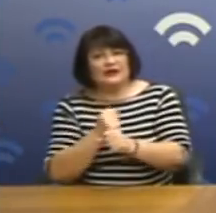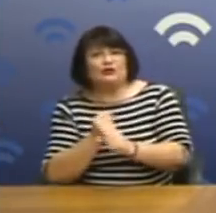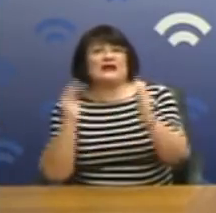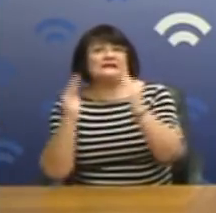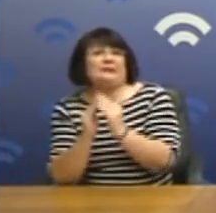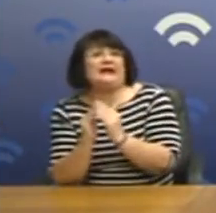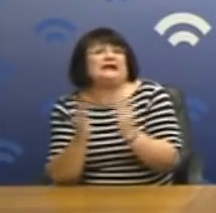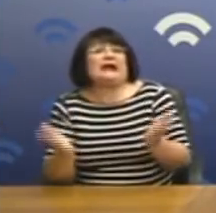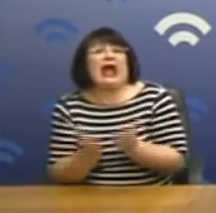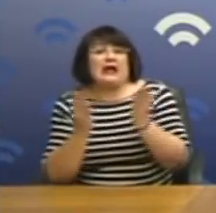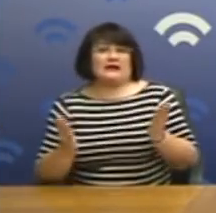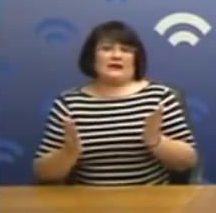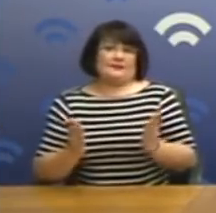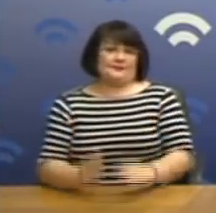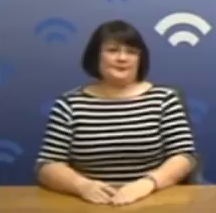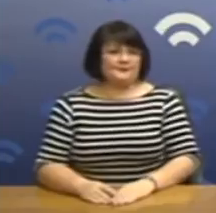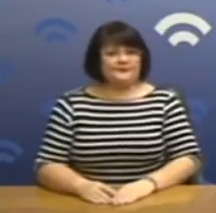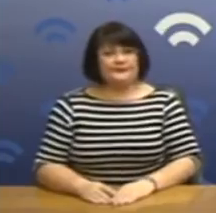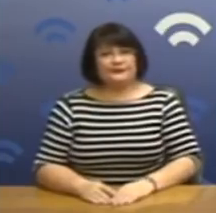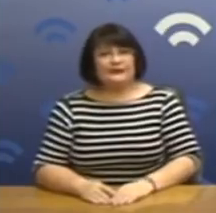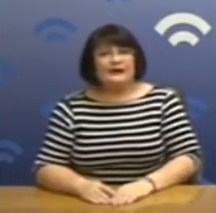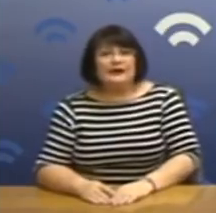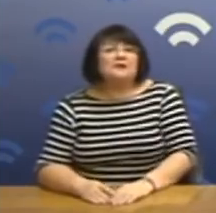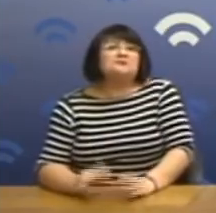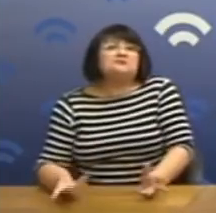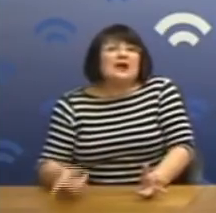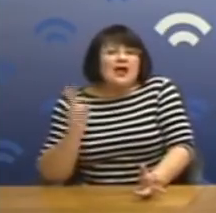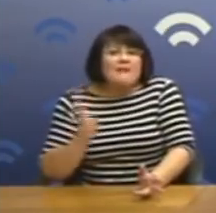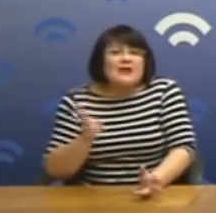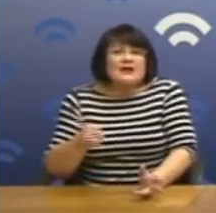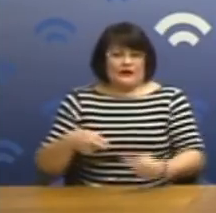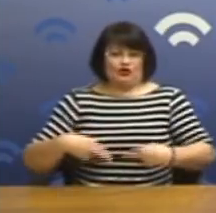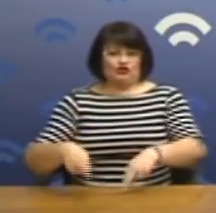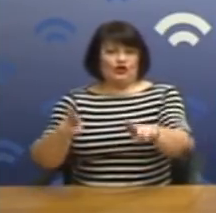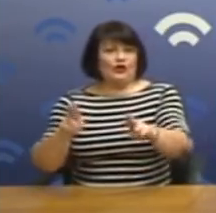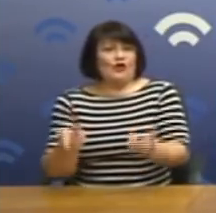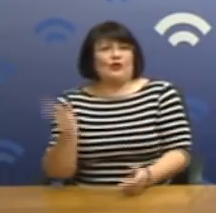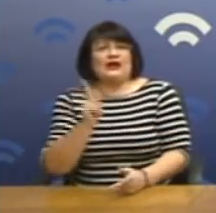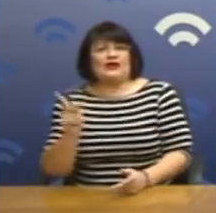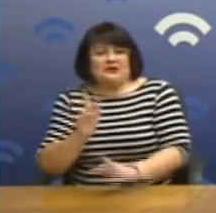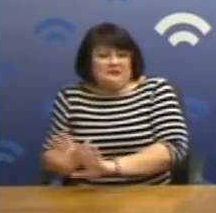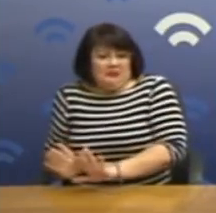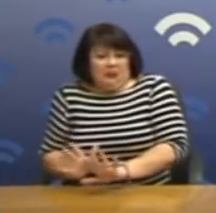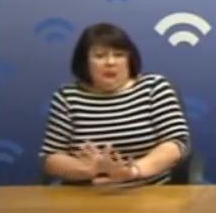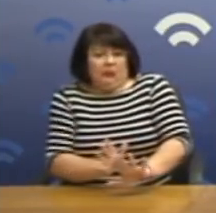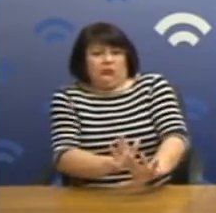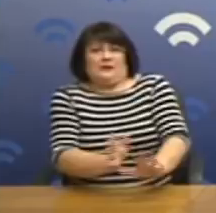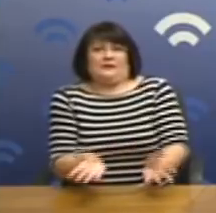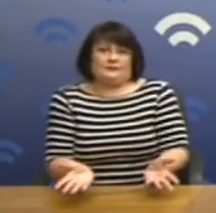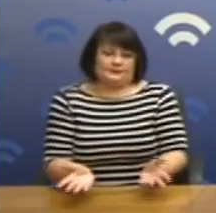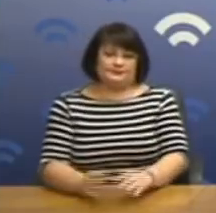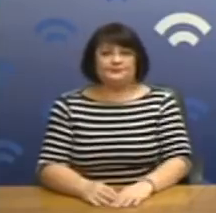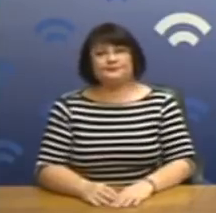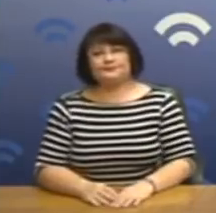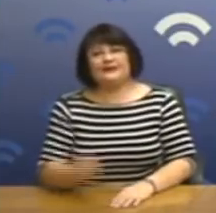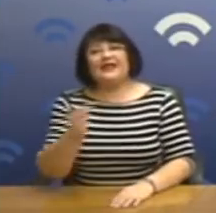στέγασης, εκθέτοντάς τους σε εκτεταμένους κινδύνους κοινωνικής περιθωριοποίησης. Σε ό,τι αφορά